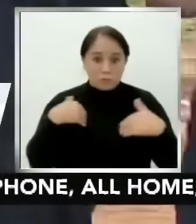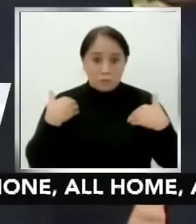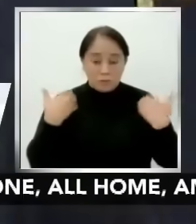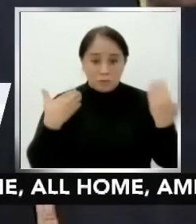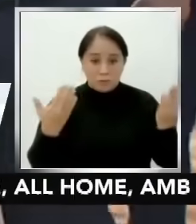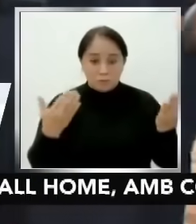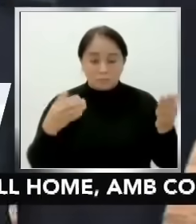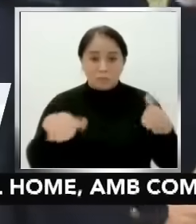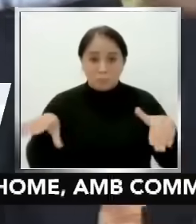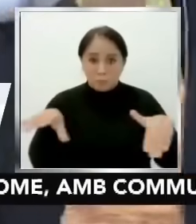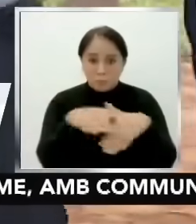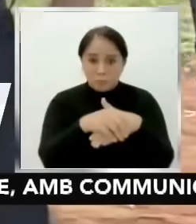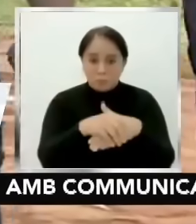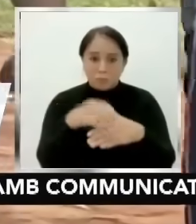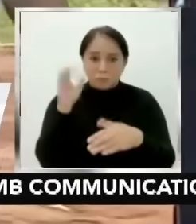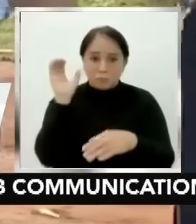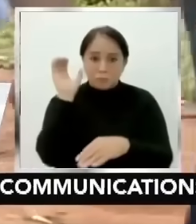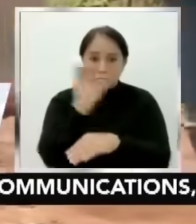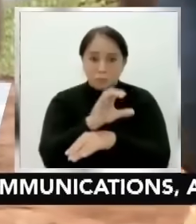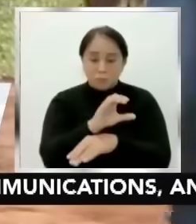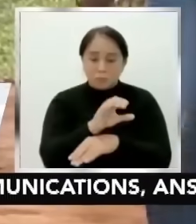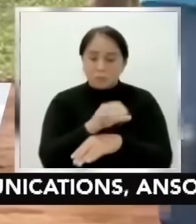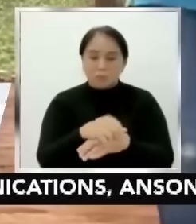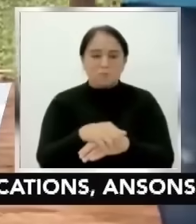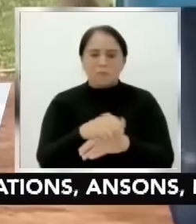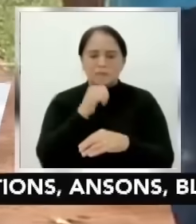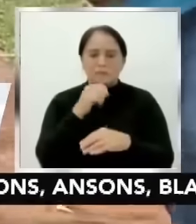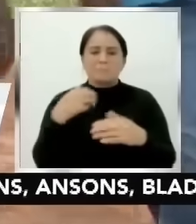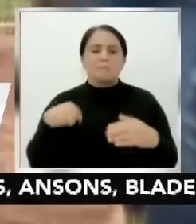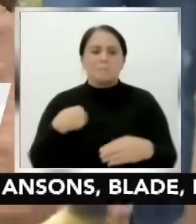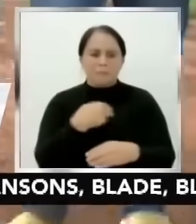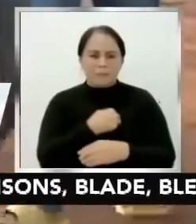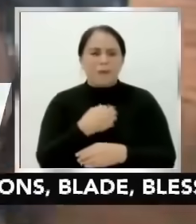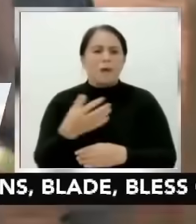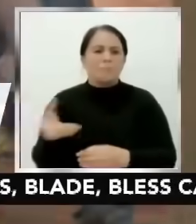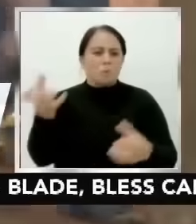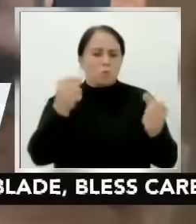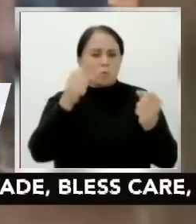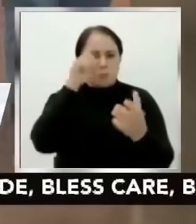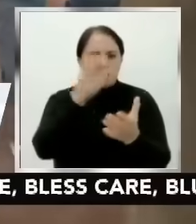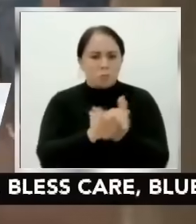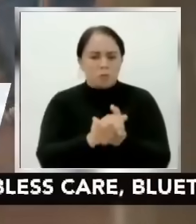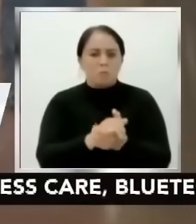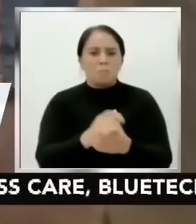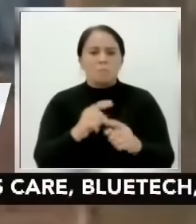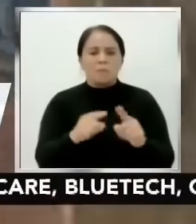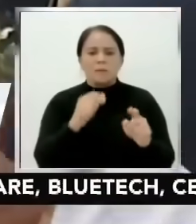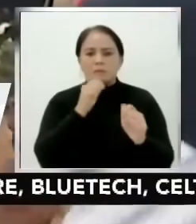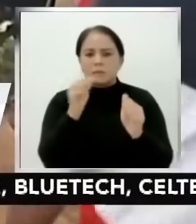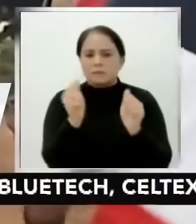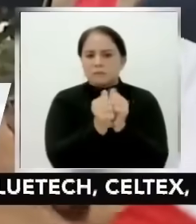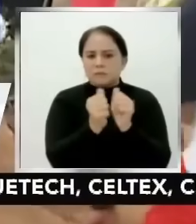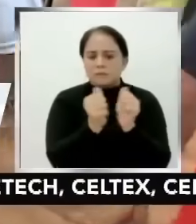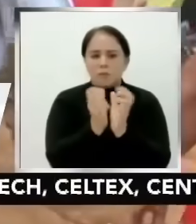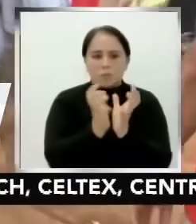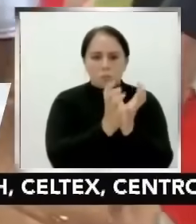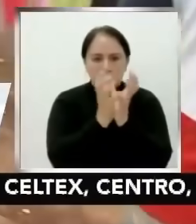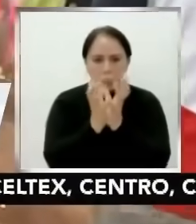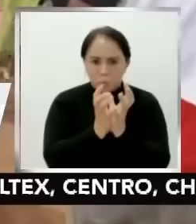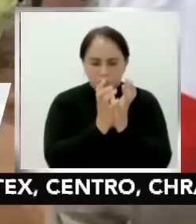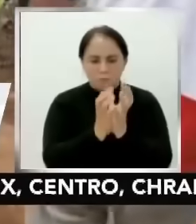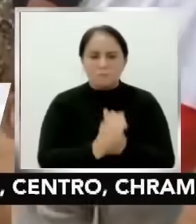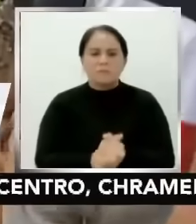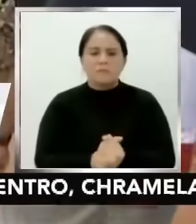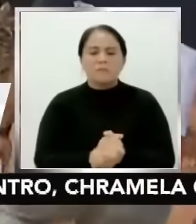o pilit ipinakakasal ang mga miyembrong may mga asawa na pero hindi sumapi sa kanilang komunidad. Itinanggi rin niya